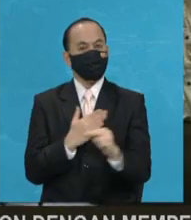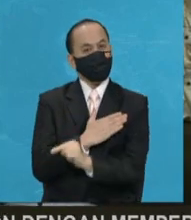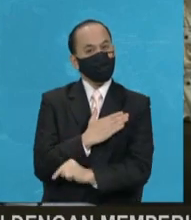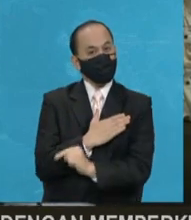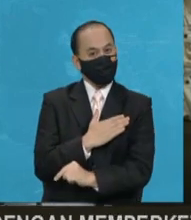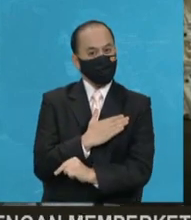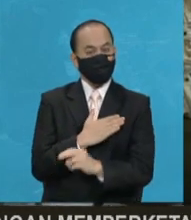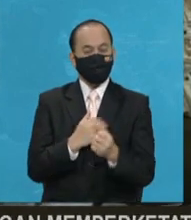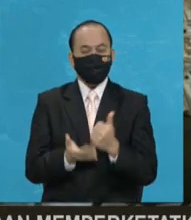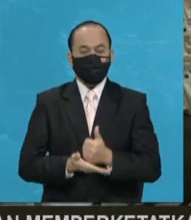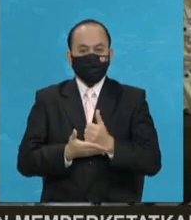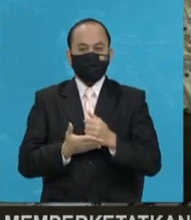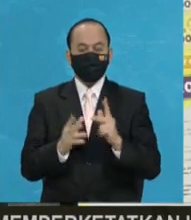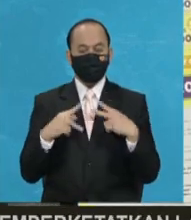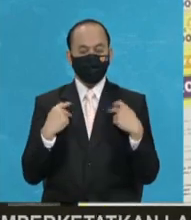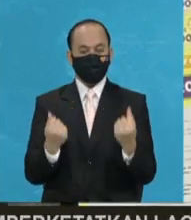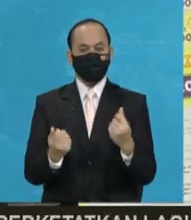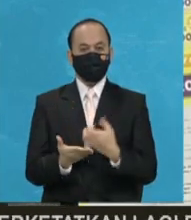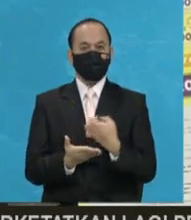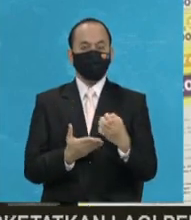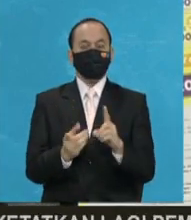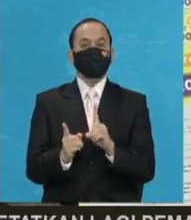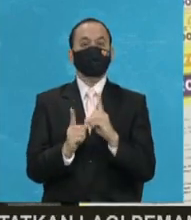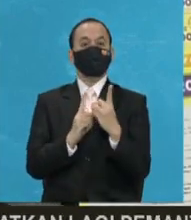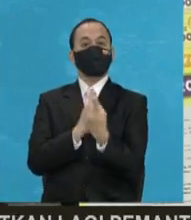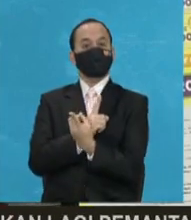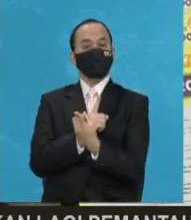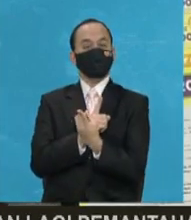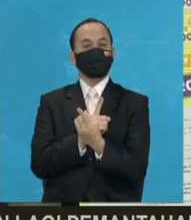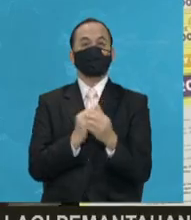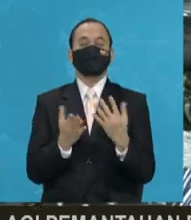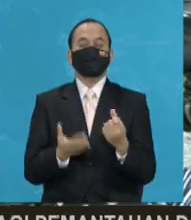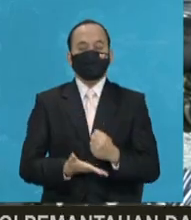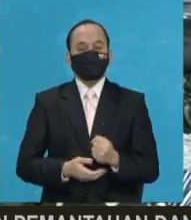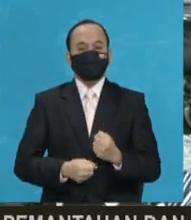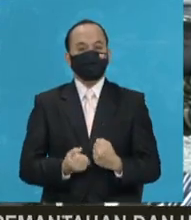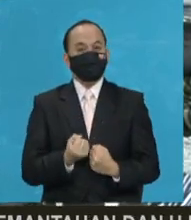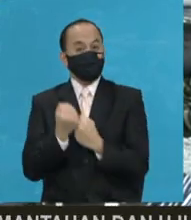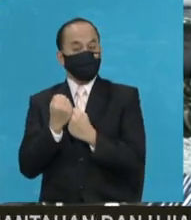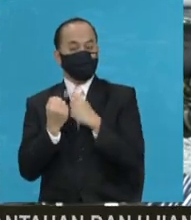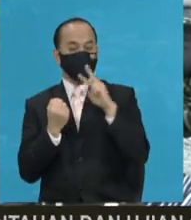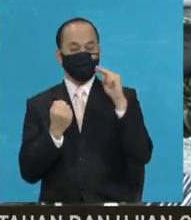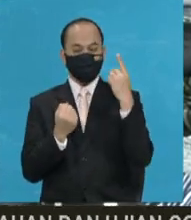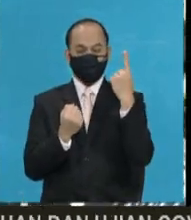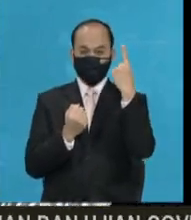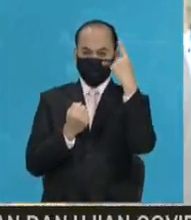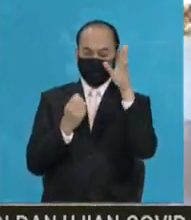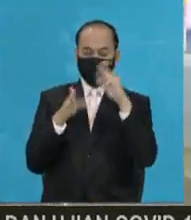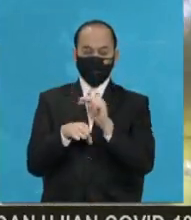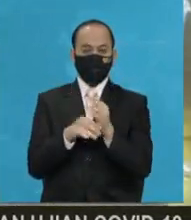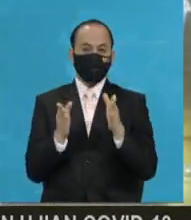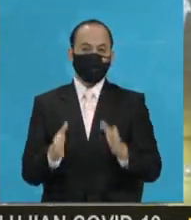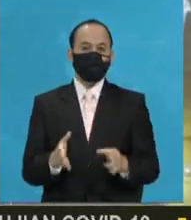disamping membantu memulihkan ekonomi domestik terutama dalam memberi sokongan kepada para penjaga tempatan